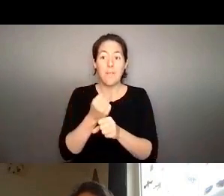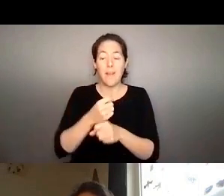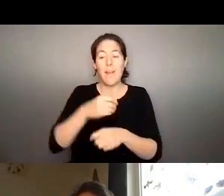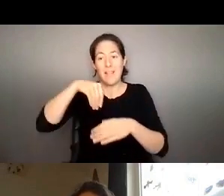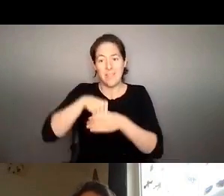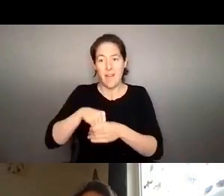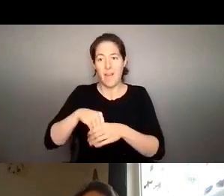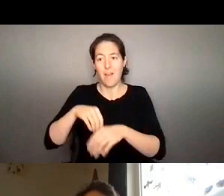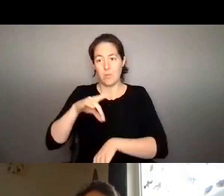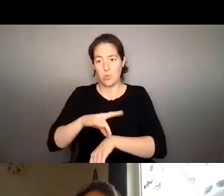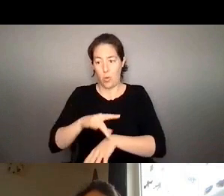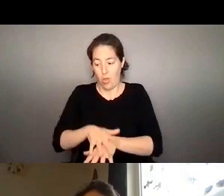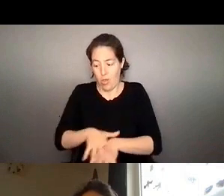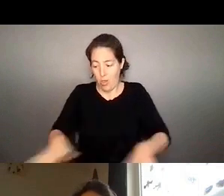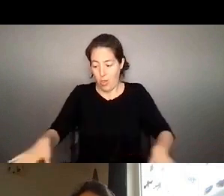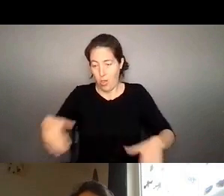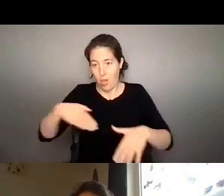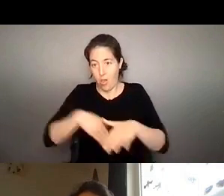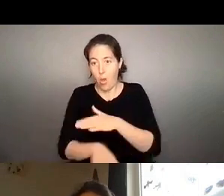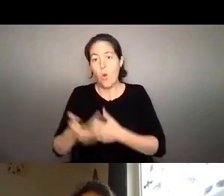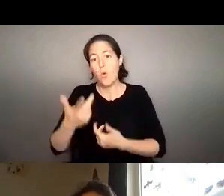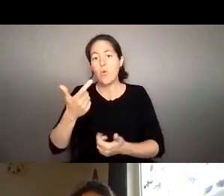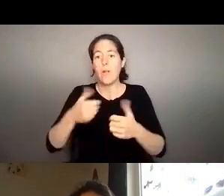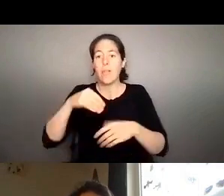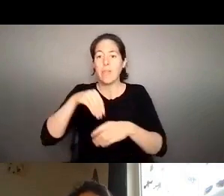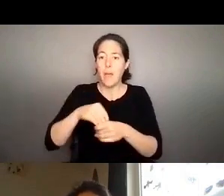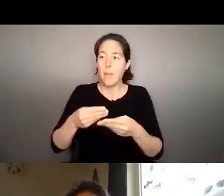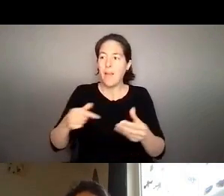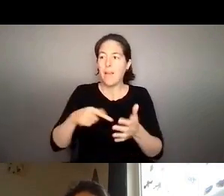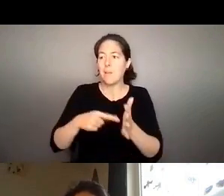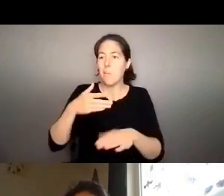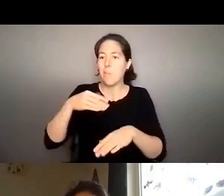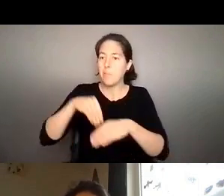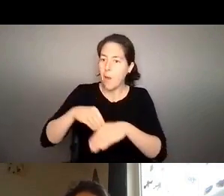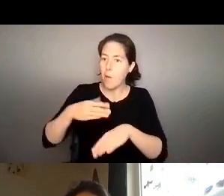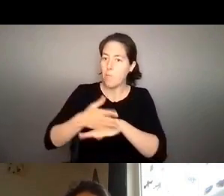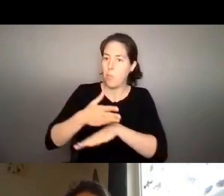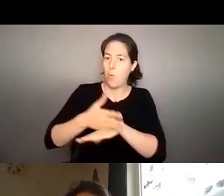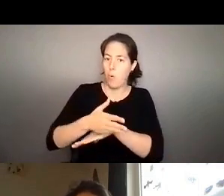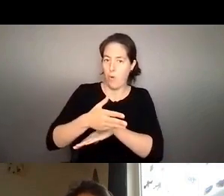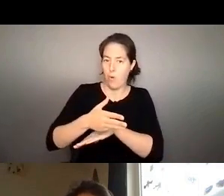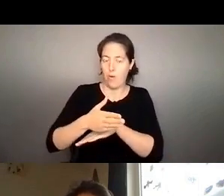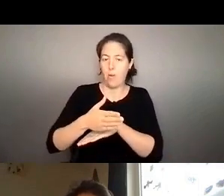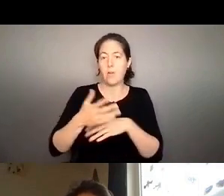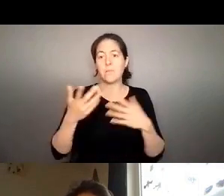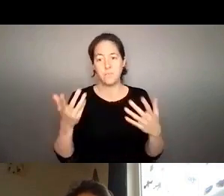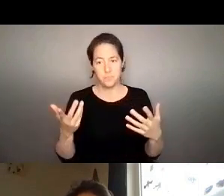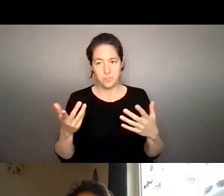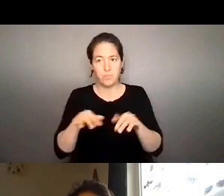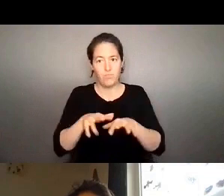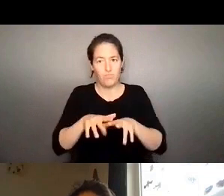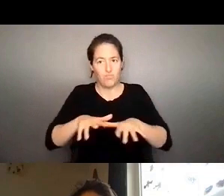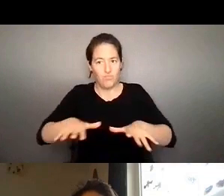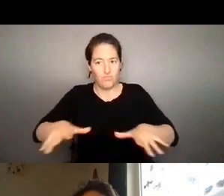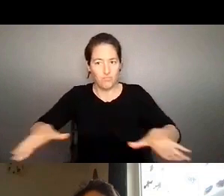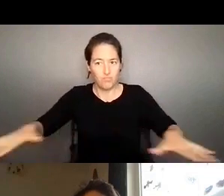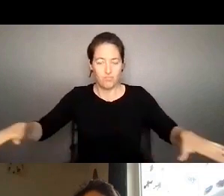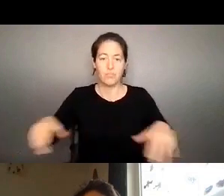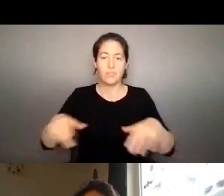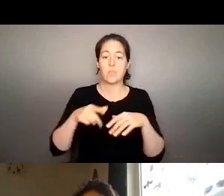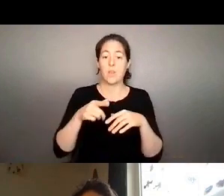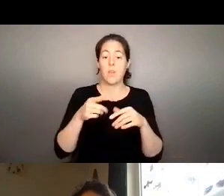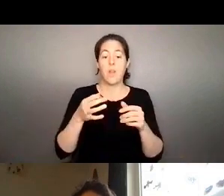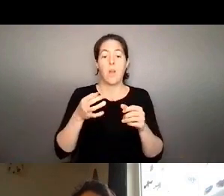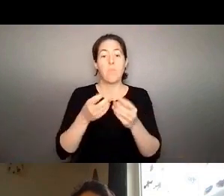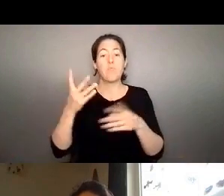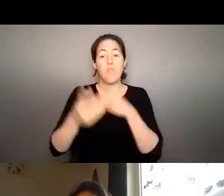de matières, là, comme des bio de bois, des choses comme ça, des matières qui peuvent être inertes. Donc, pendant longtemps,